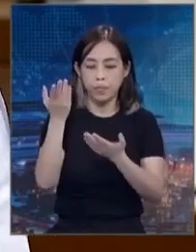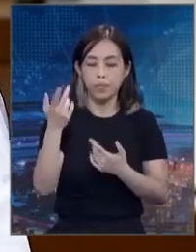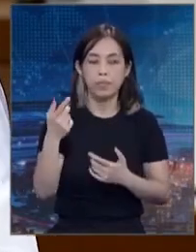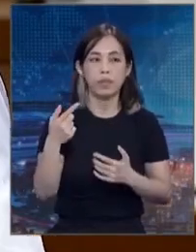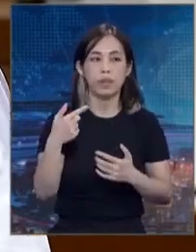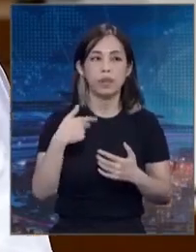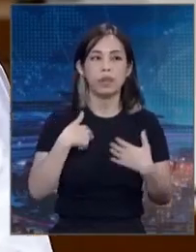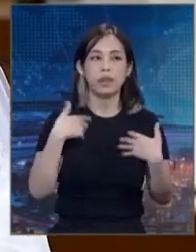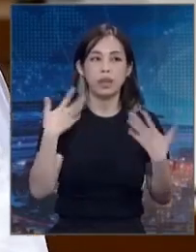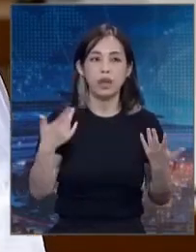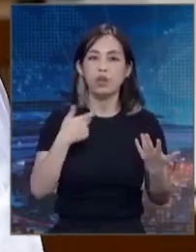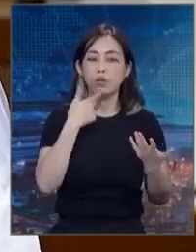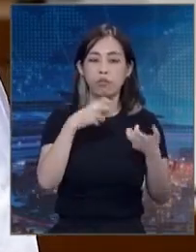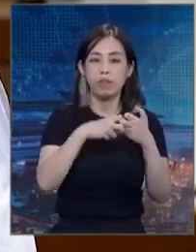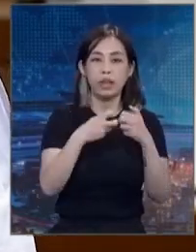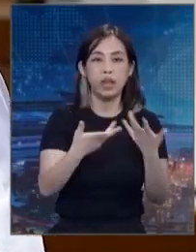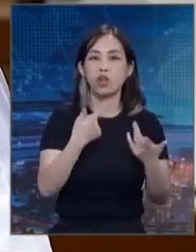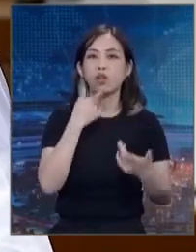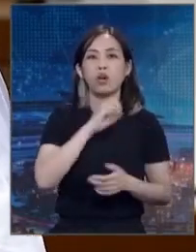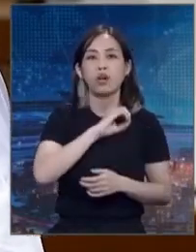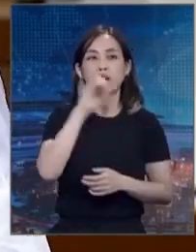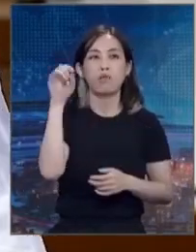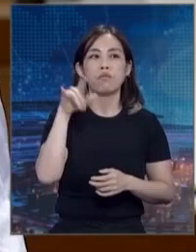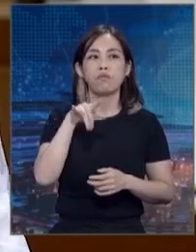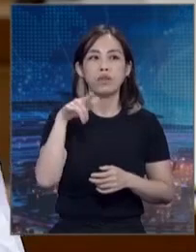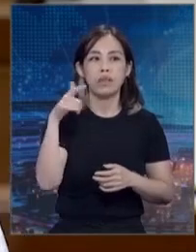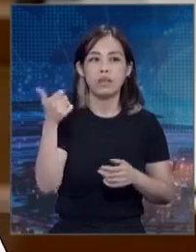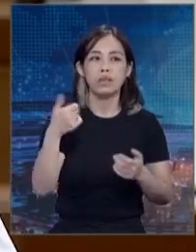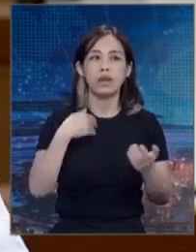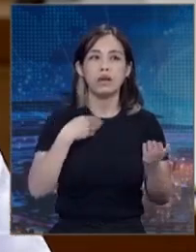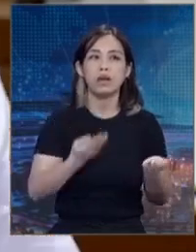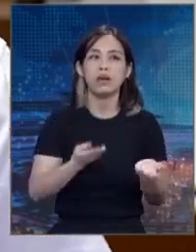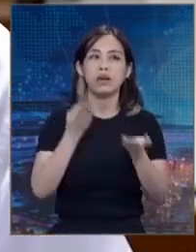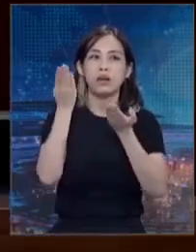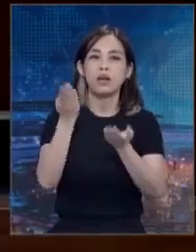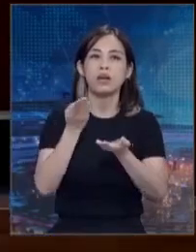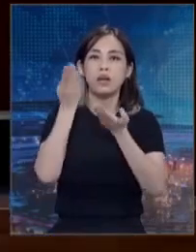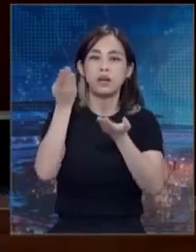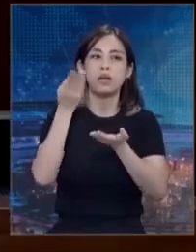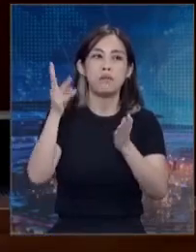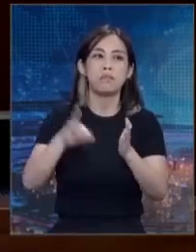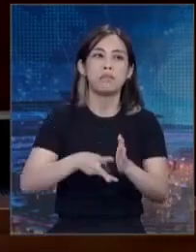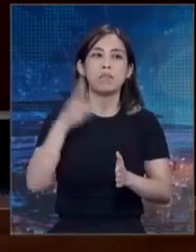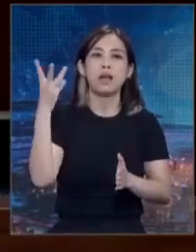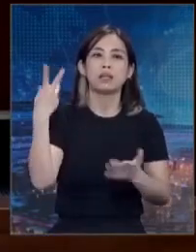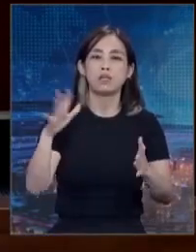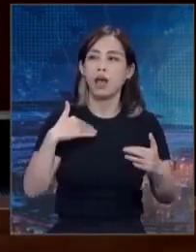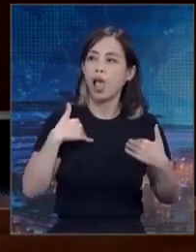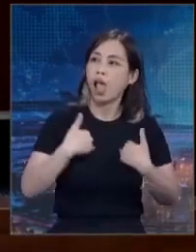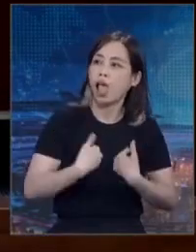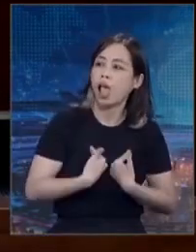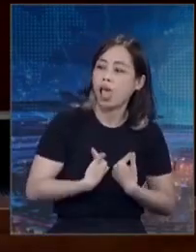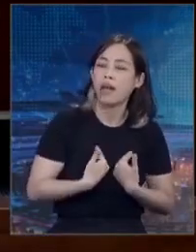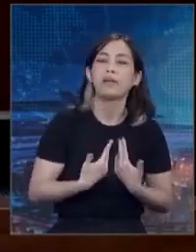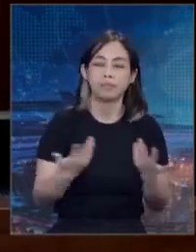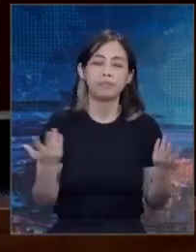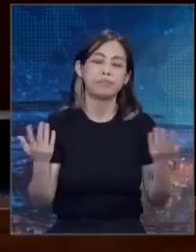nay tôi không nói đến vấn đề này nữa là vì tôi trình 3 lần rồi, tôi mệt quá rồi, tôi nên tôi không nói nữa. Đấy thôi, chứ không phải là đồng ý.